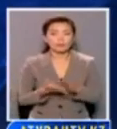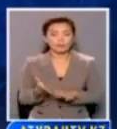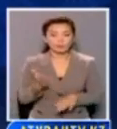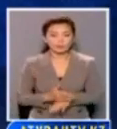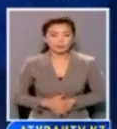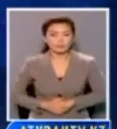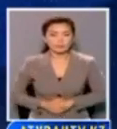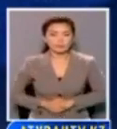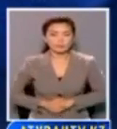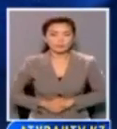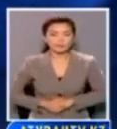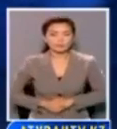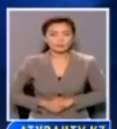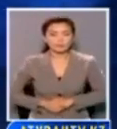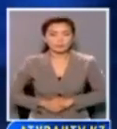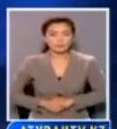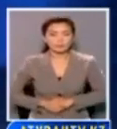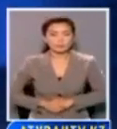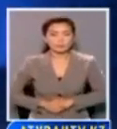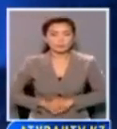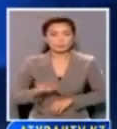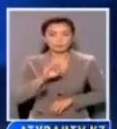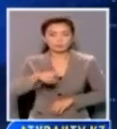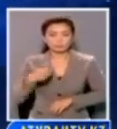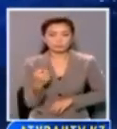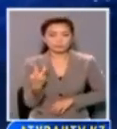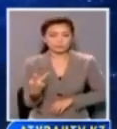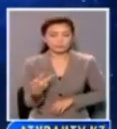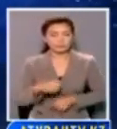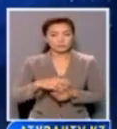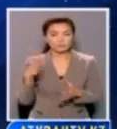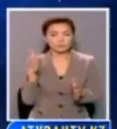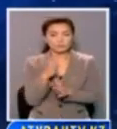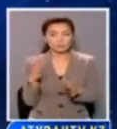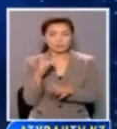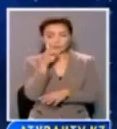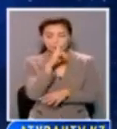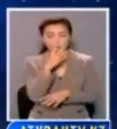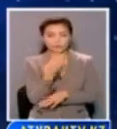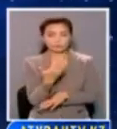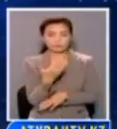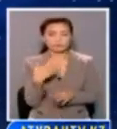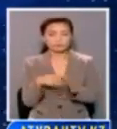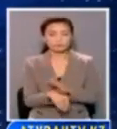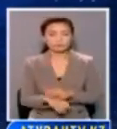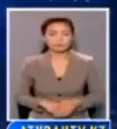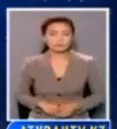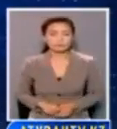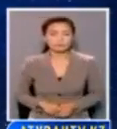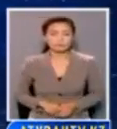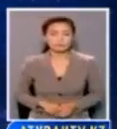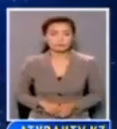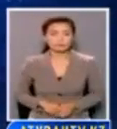ұйымдастырылды. Міне нақты нәтижесі 0,102. Бұл қазір өзі ауа құрамында рұқсат етілген шоқ